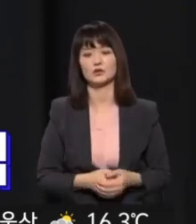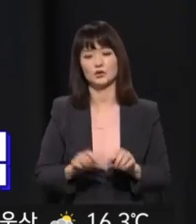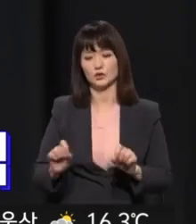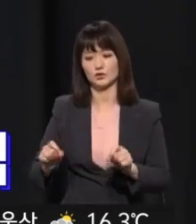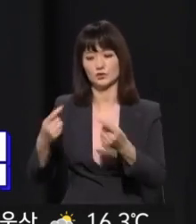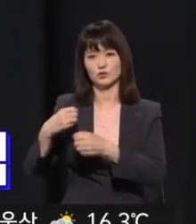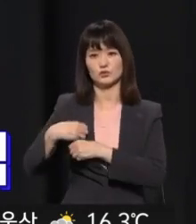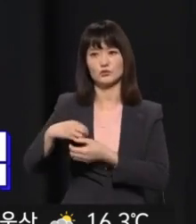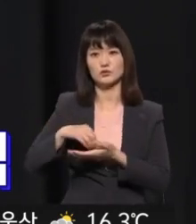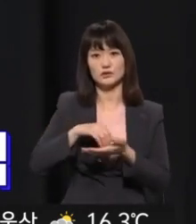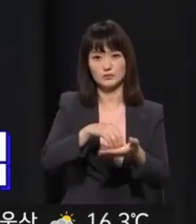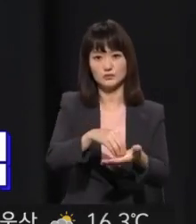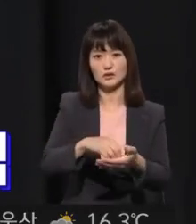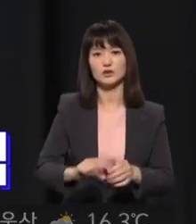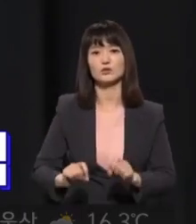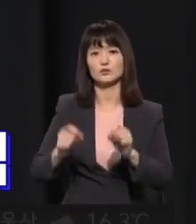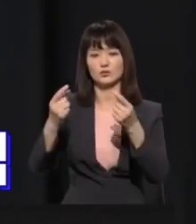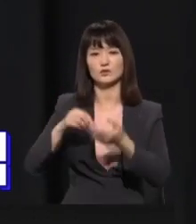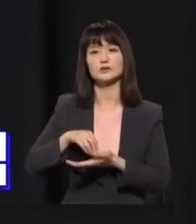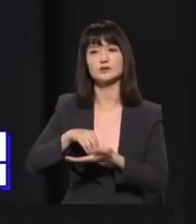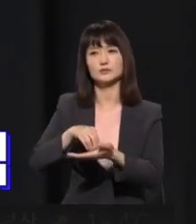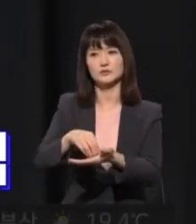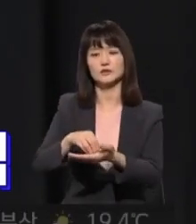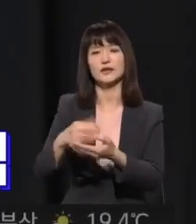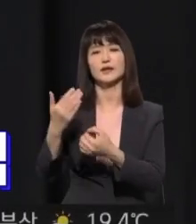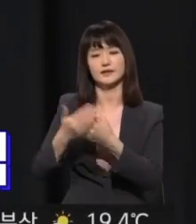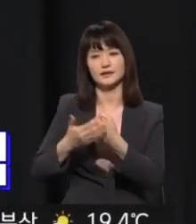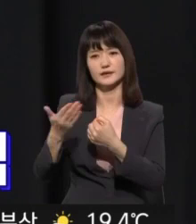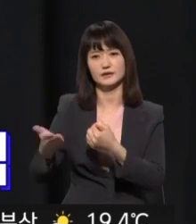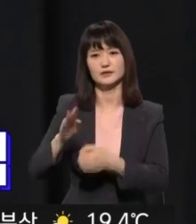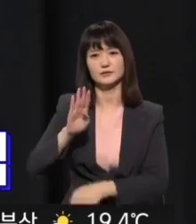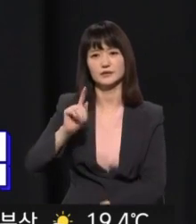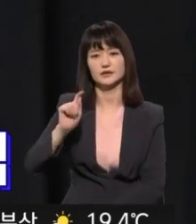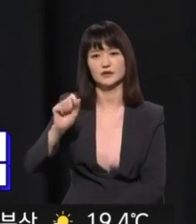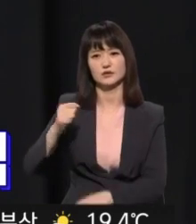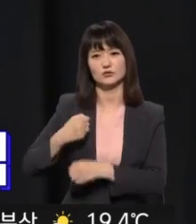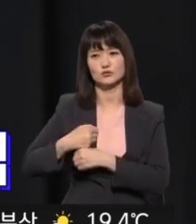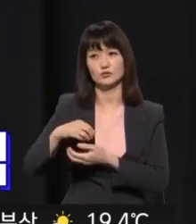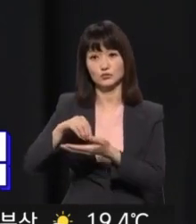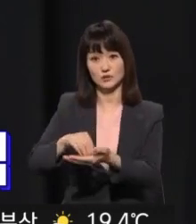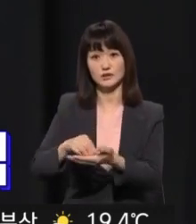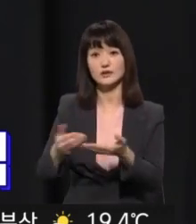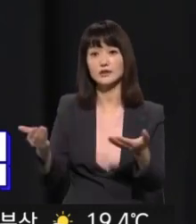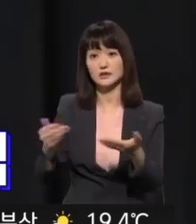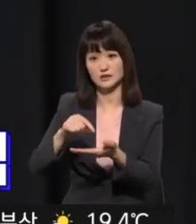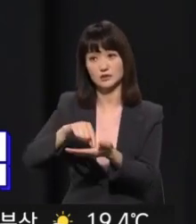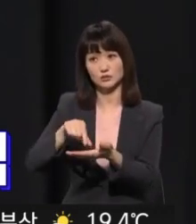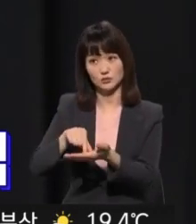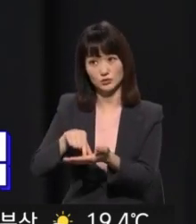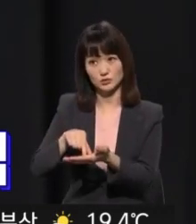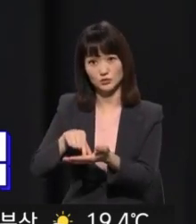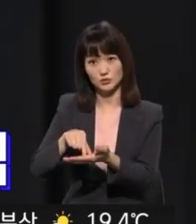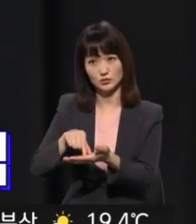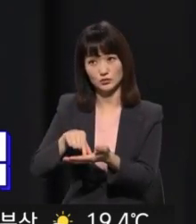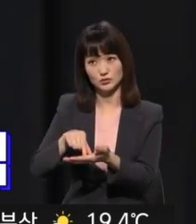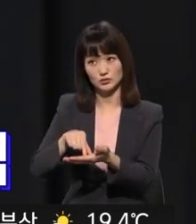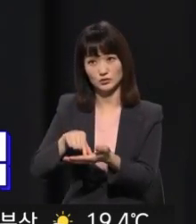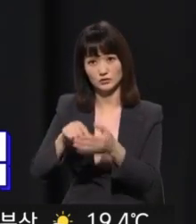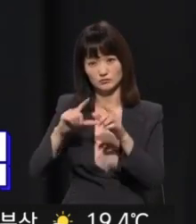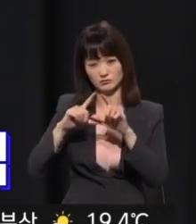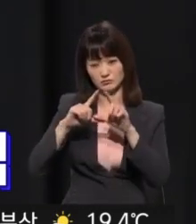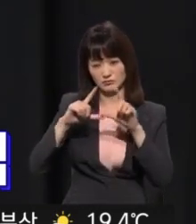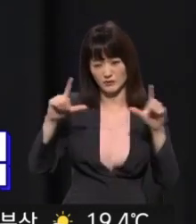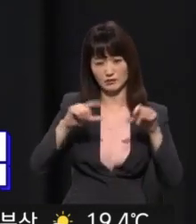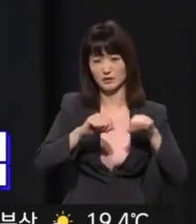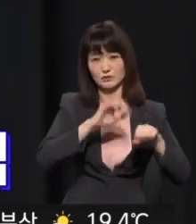같은 부대라든지 이런 정도 편의를 해서 BTS가 군복무를 하면서 자신들이 일할 수 있는 정도 이런 그러니까 제 얘기는 연예 활동을 한